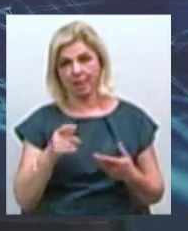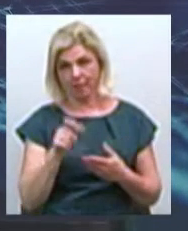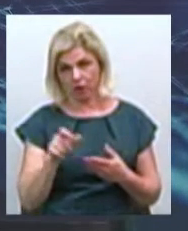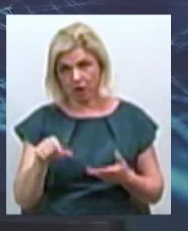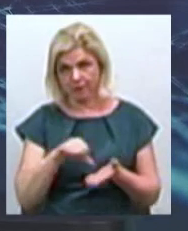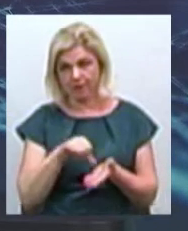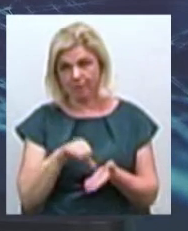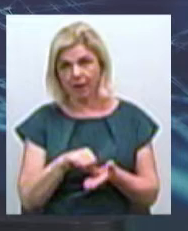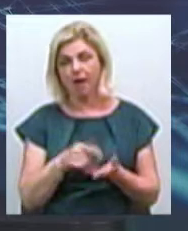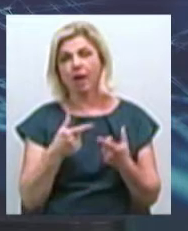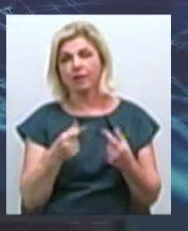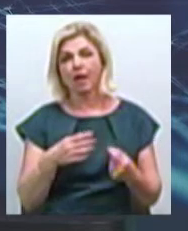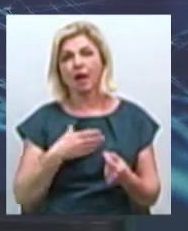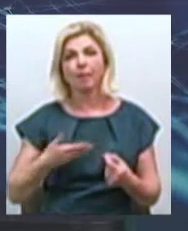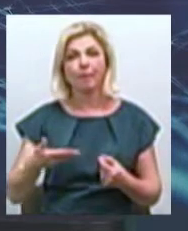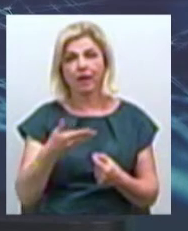ми аналізували